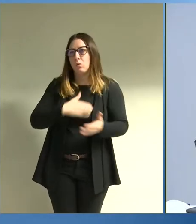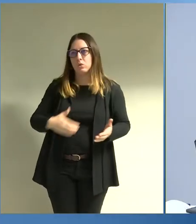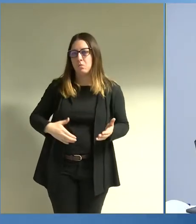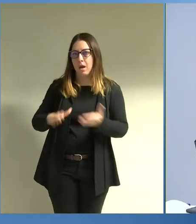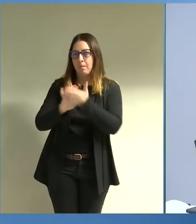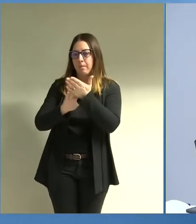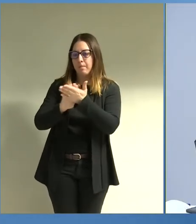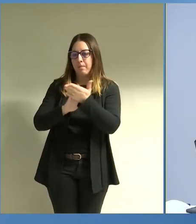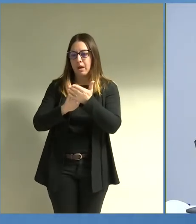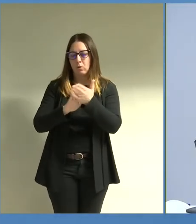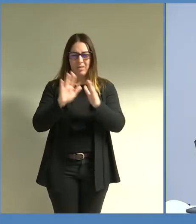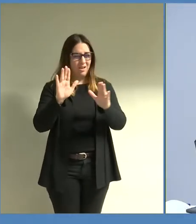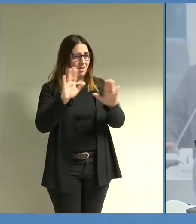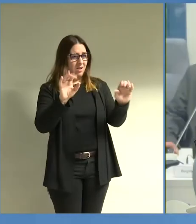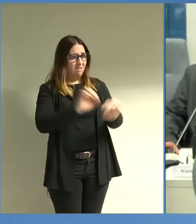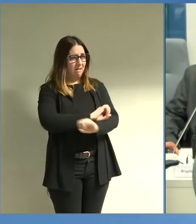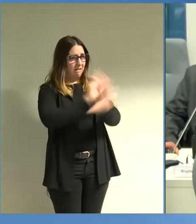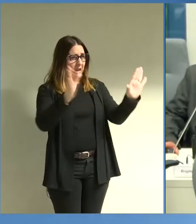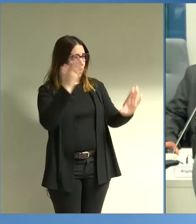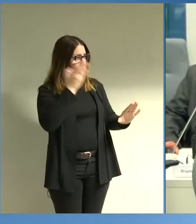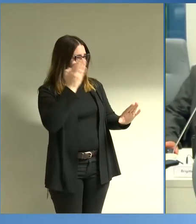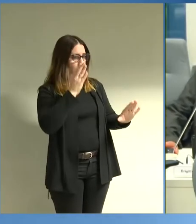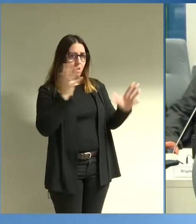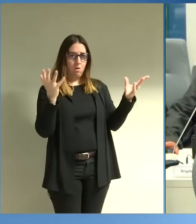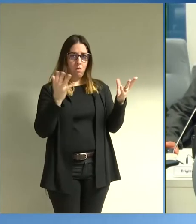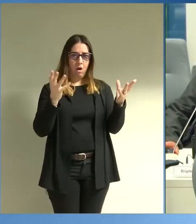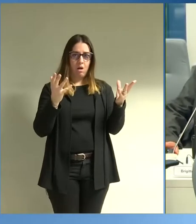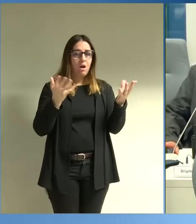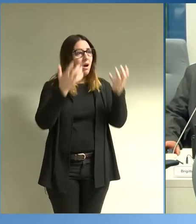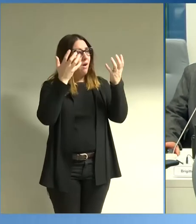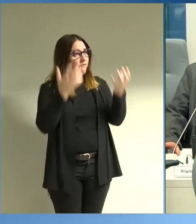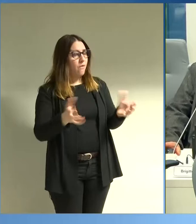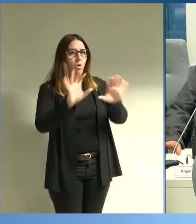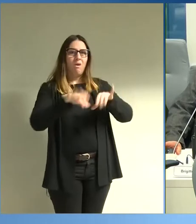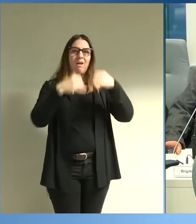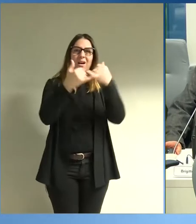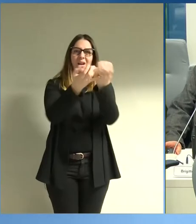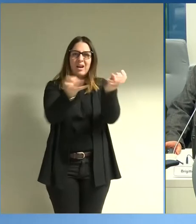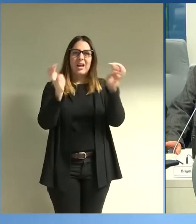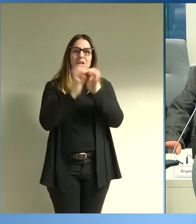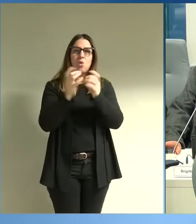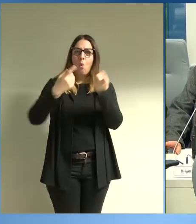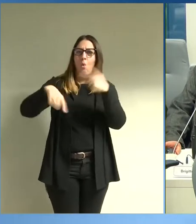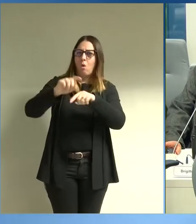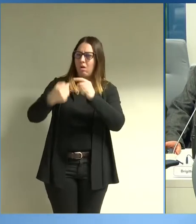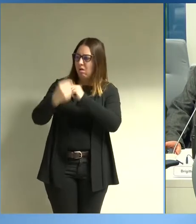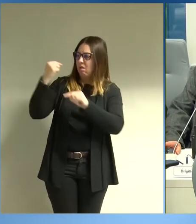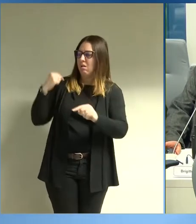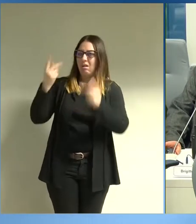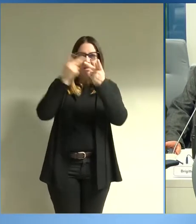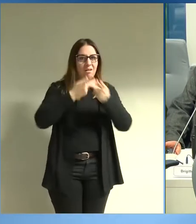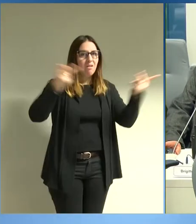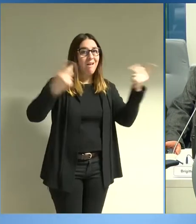pour qu'il soit bien clair on demande simplement que la réunion de concertation qui avait été annoncé au dernier